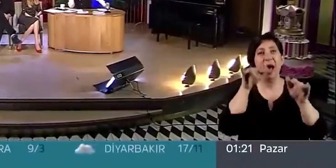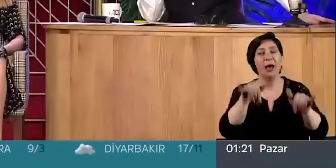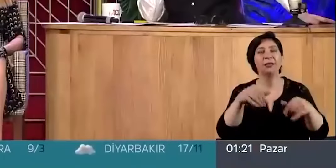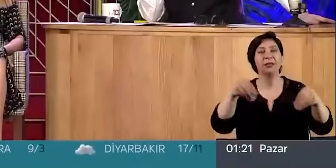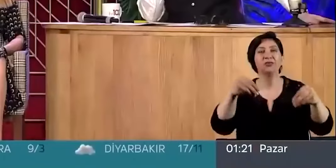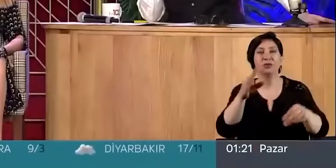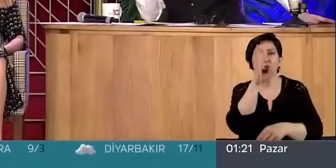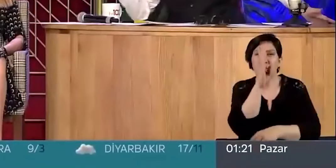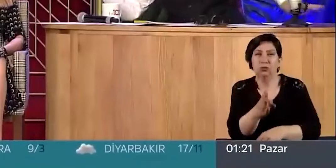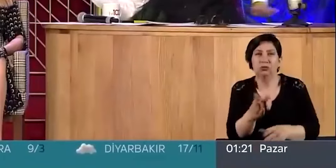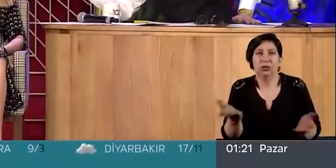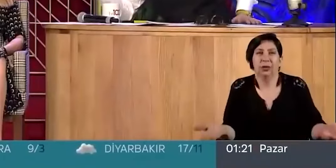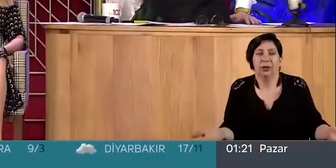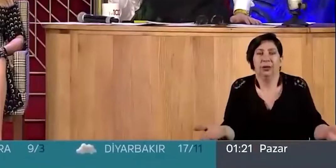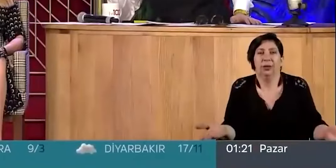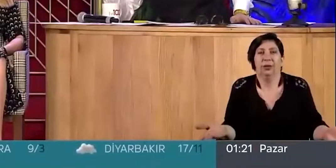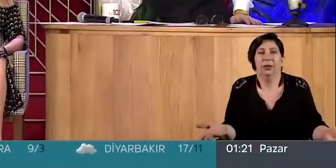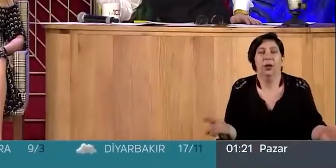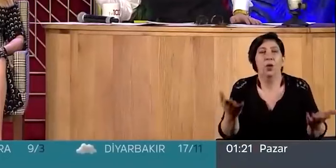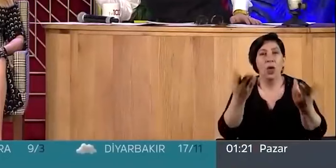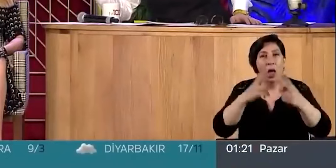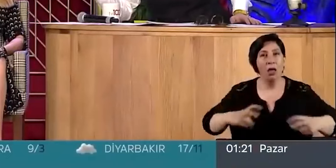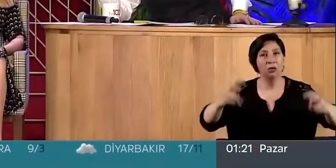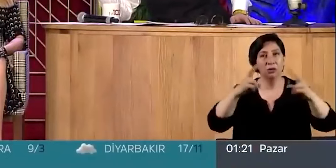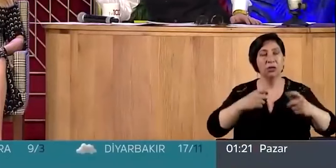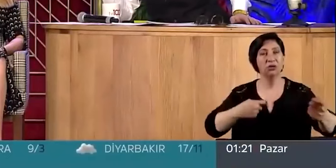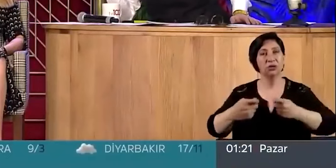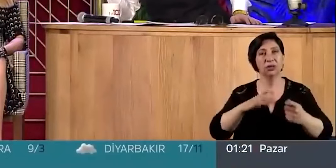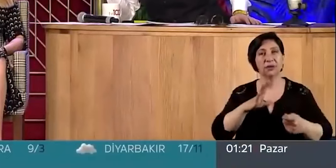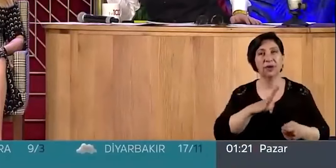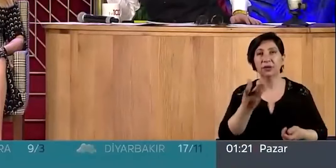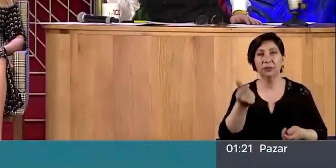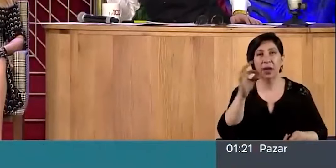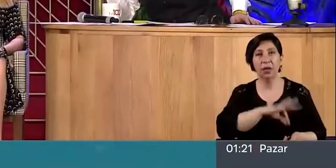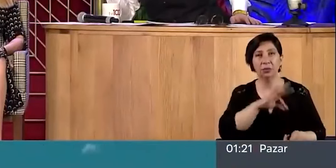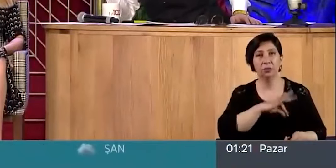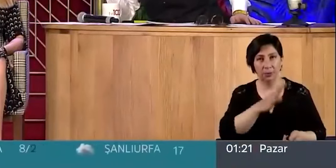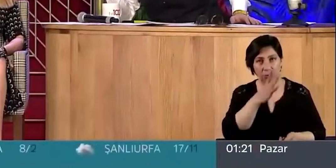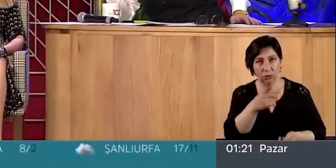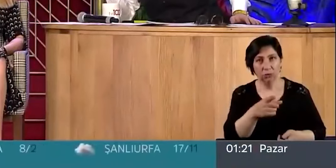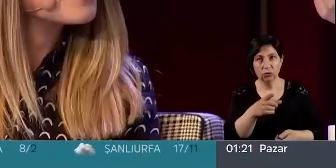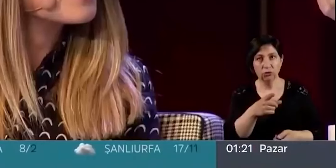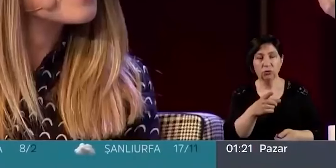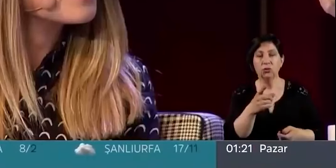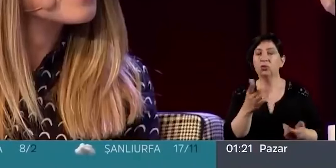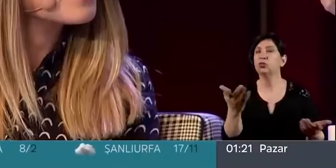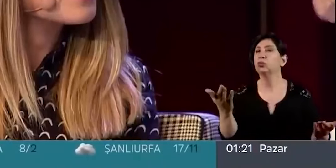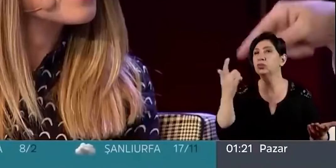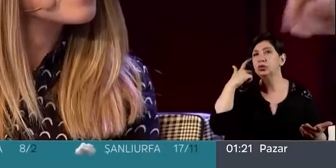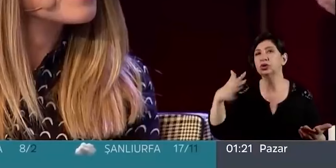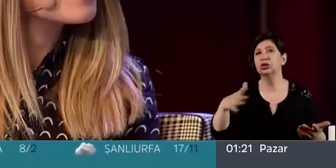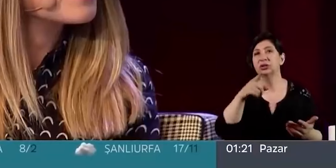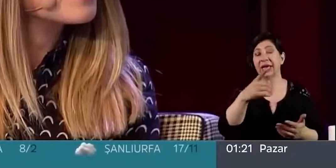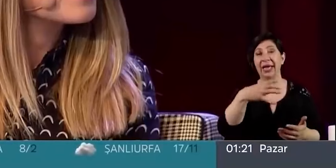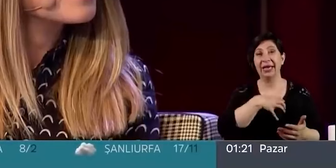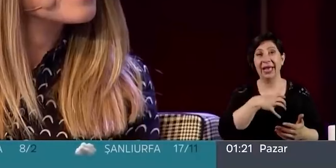satacaksın. Dürüstçe. Yahu o kadar araştırma şirketi var. Nasıl para kazanıyorlar biliyor musun? Uçurursun.